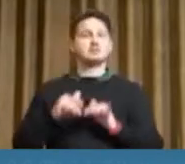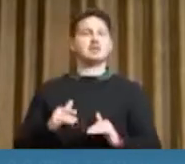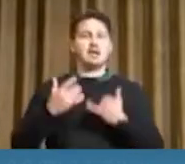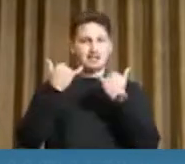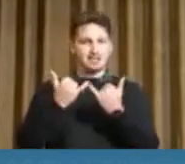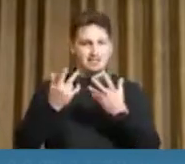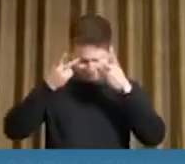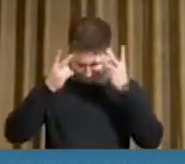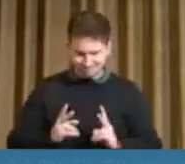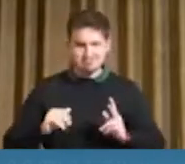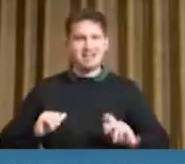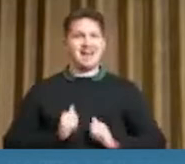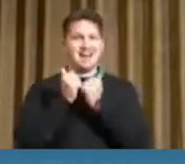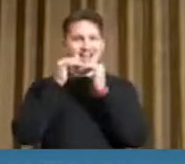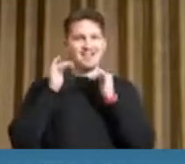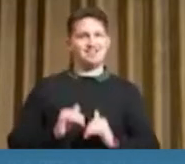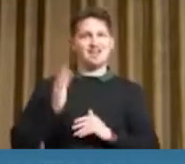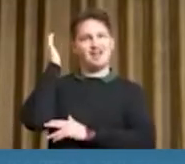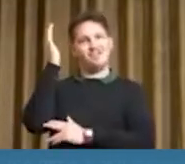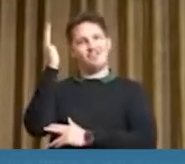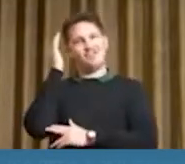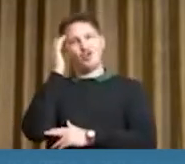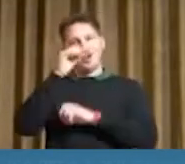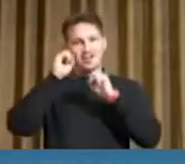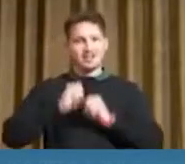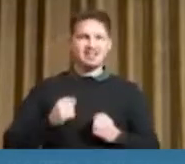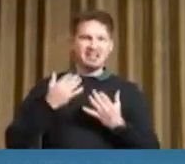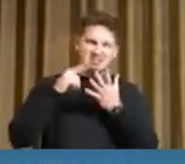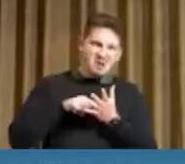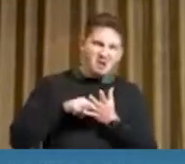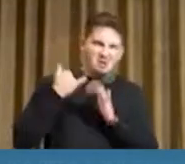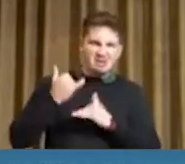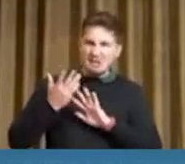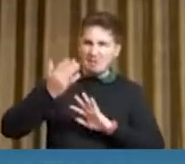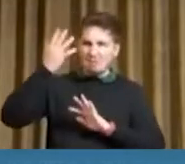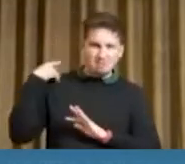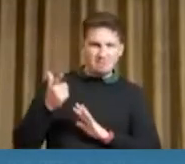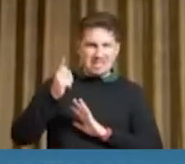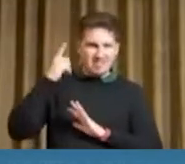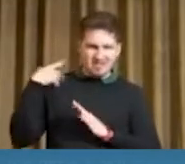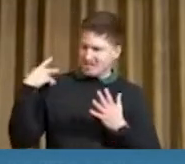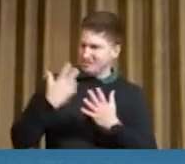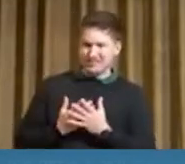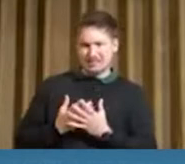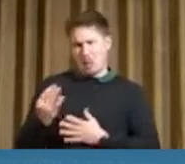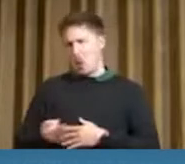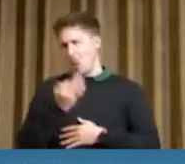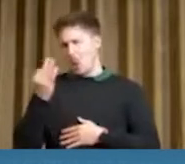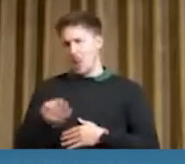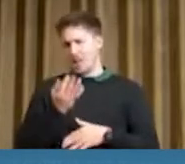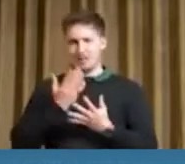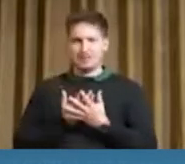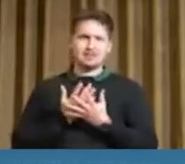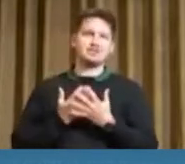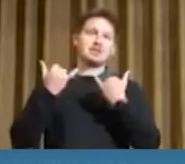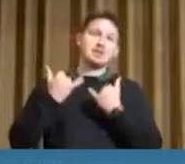einen Vortrag halten zu dürfen. Das ging uns ja die letzten Jahre genau aus dem Grund etwas ab. Und ich freue mich natürlich auch, diese Ergebnisse